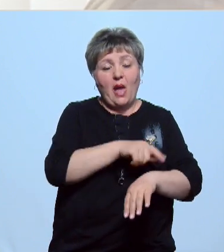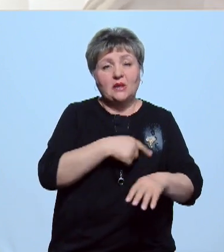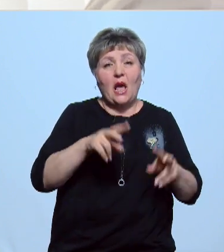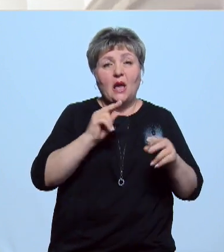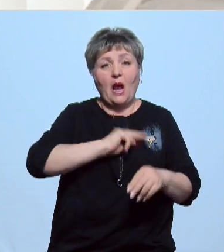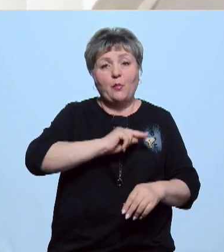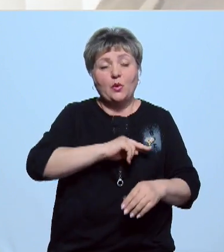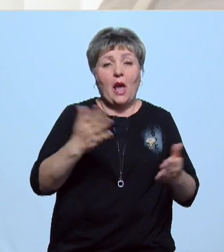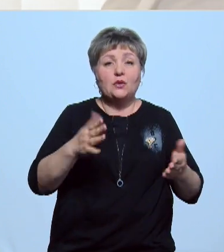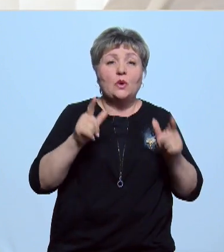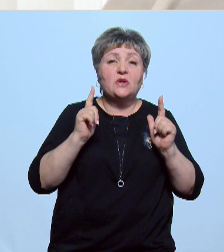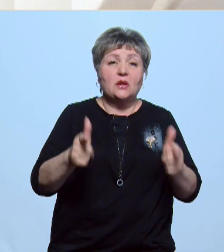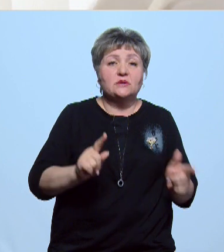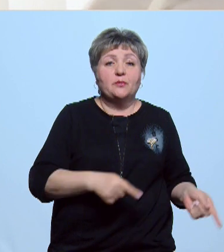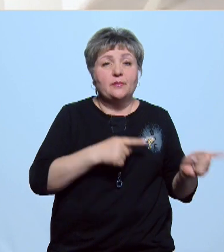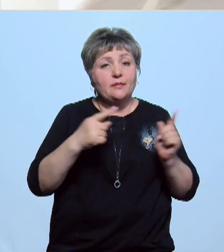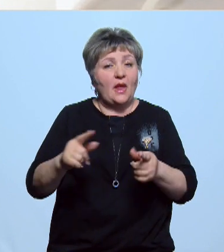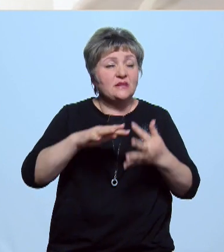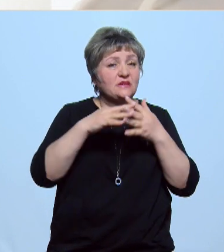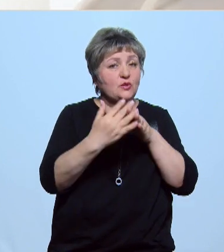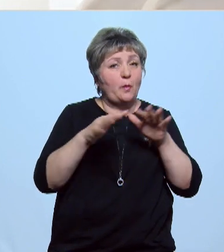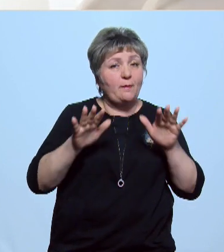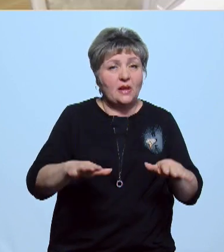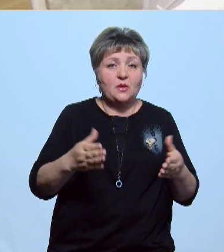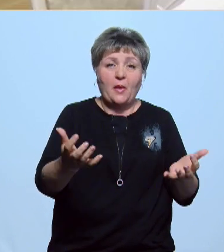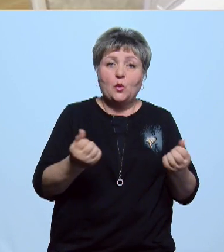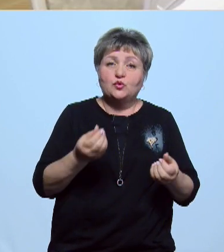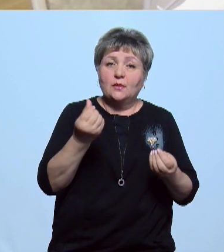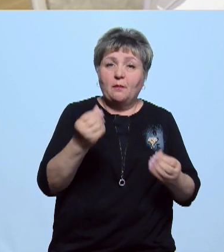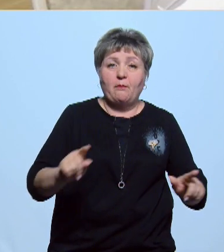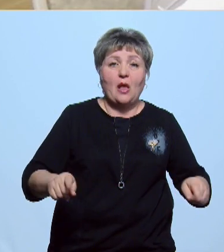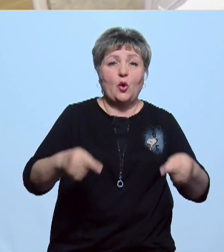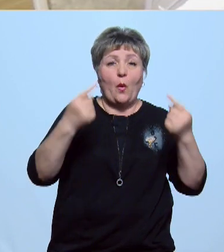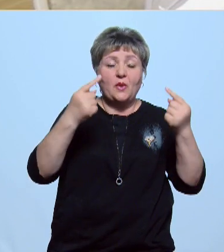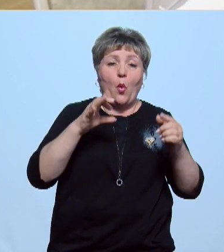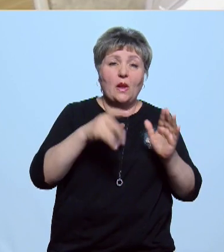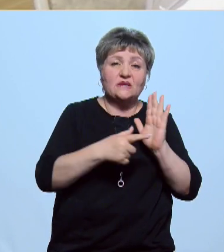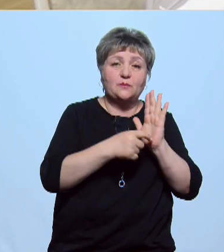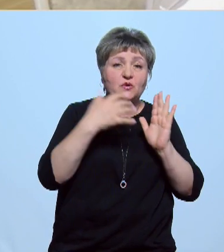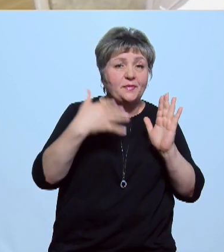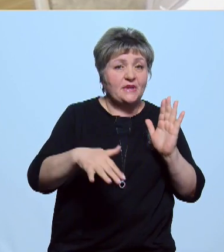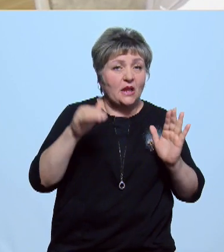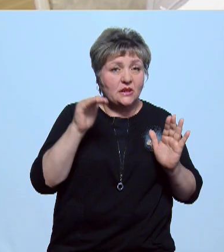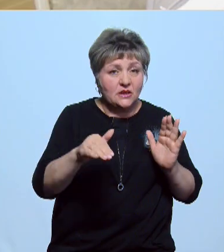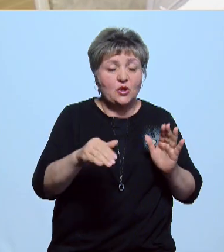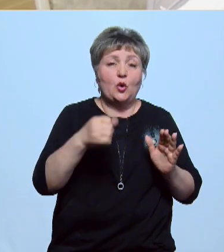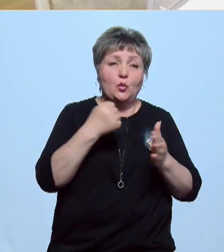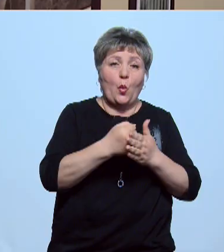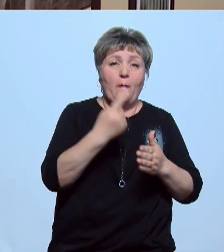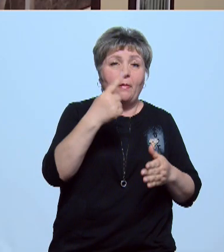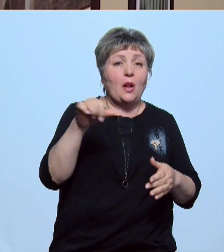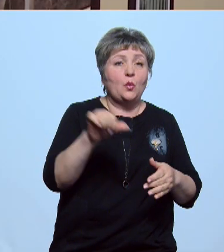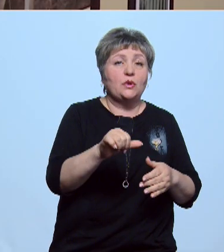которые согласятся переехать в сельскую местность, получат подъемные в размере от 750 тысяч до 1,5 миллиона